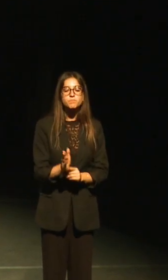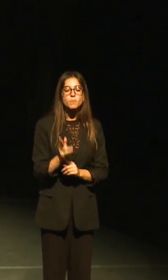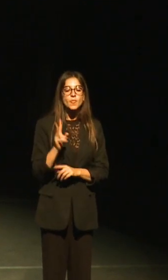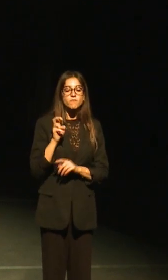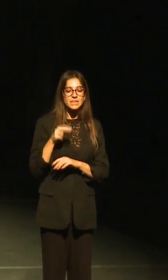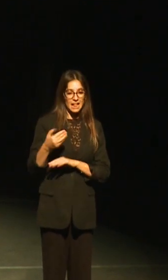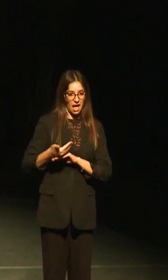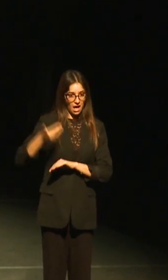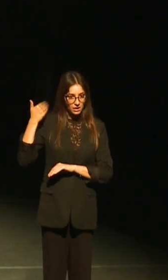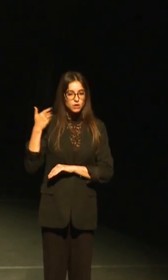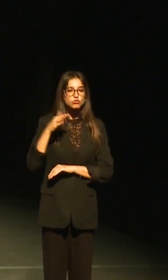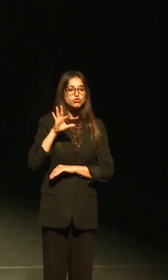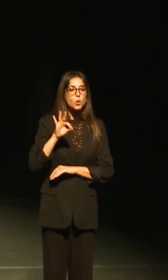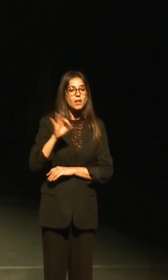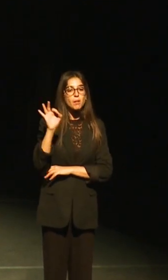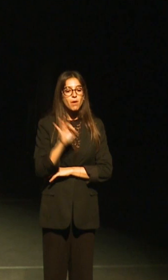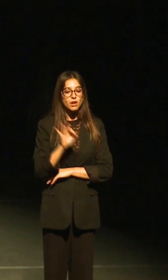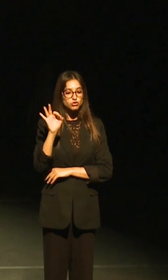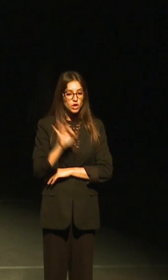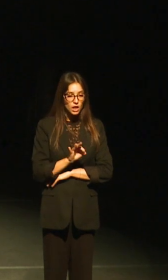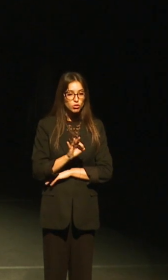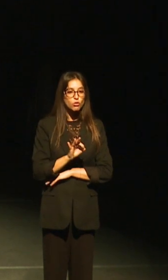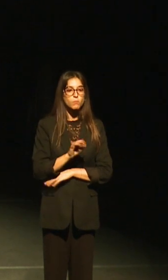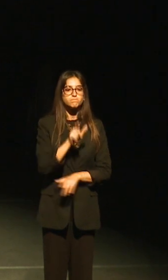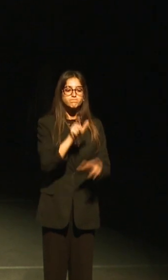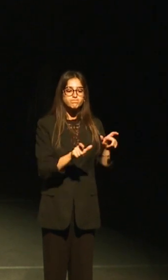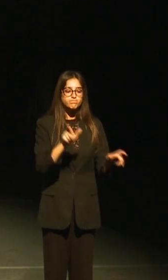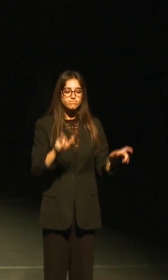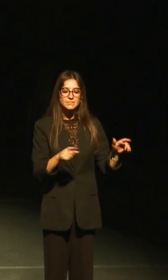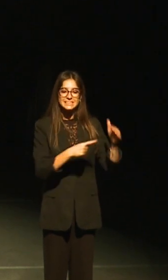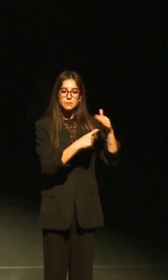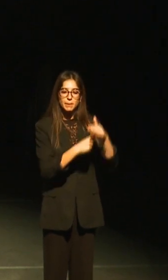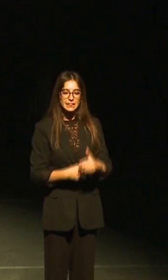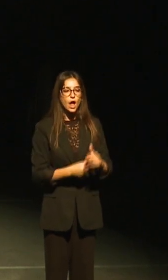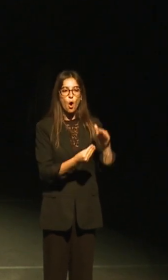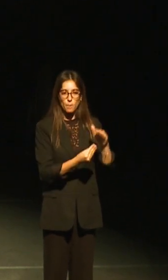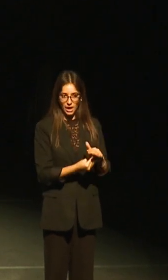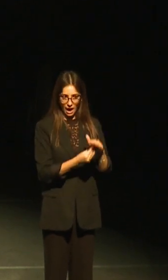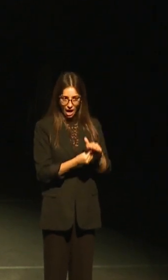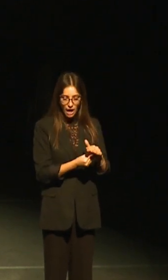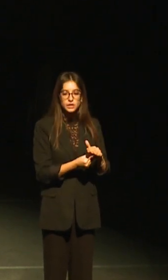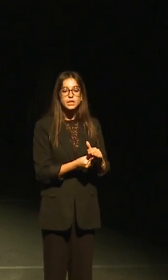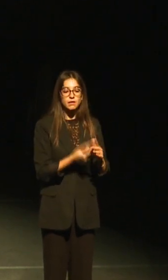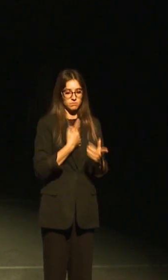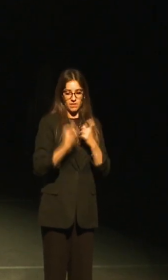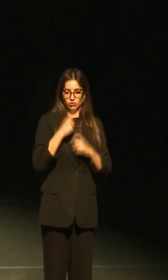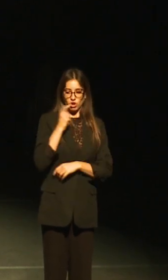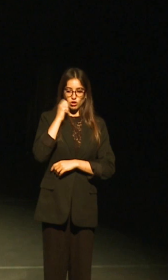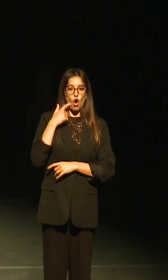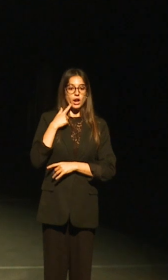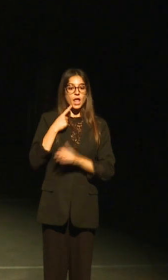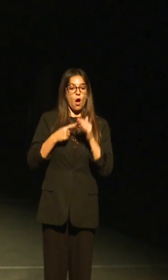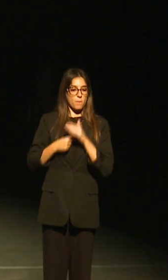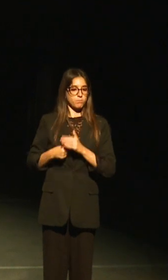50% degli degli operai era figlio di operai oggi quel 50%